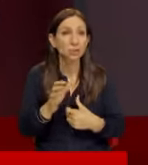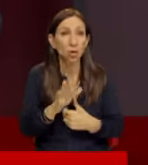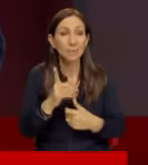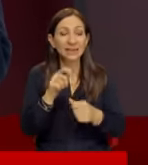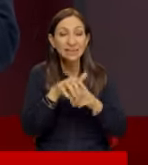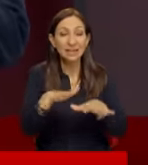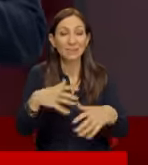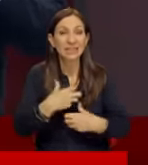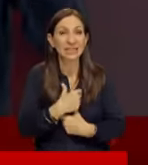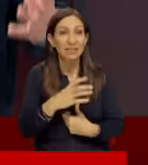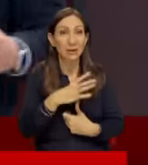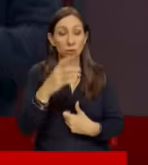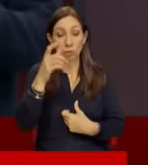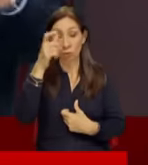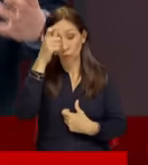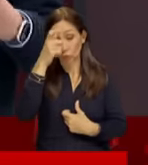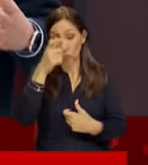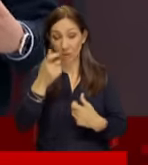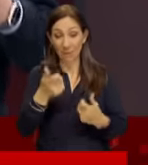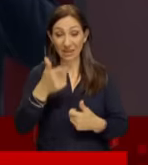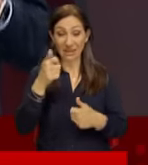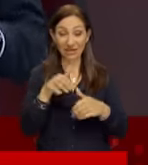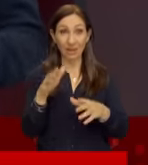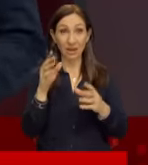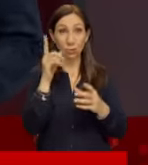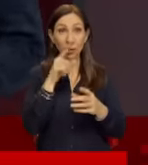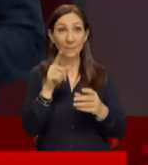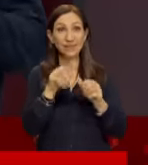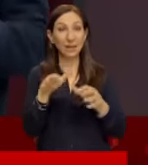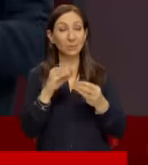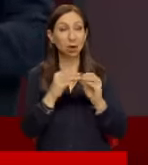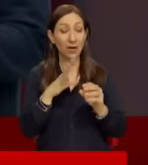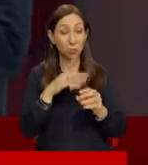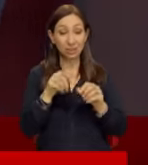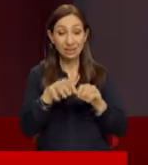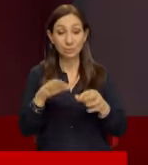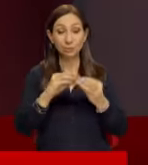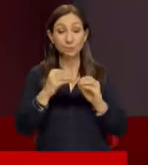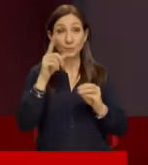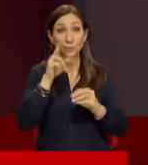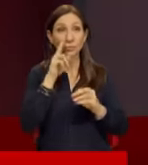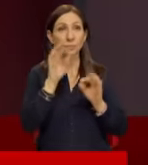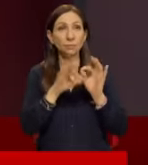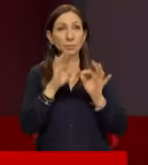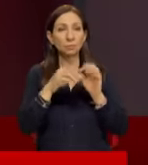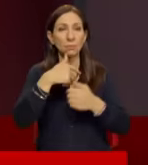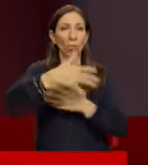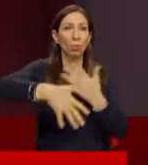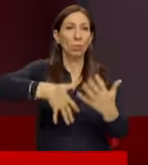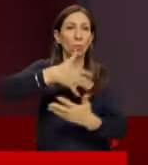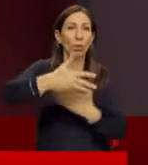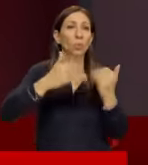Bir sistemik kriz var. Türk TV başkanlık sisteminden kaynaklı bir sistemik kriz var. O sistemik krizin bir sonucu olarak ekonomide de işler kötü